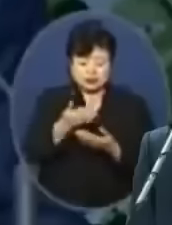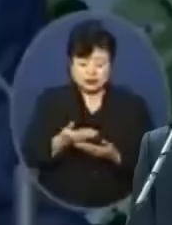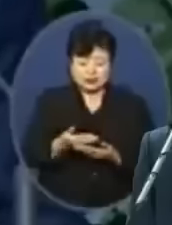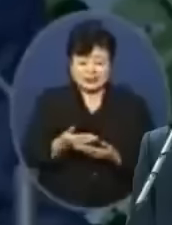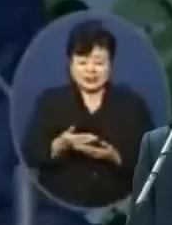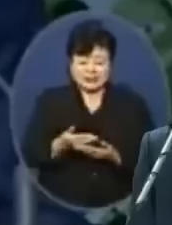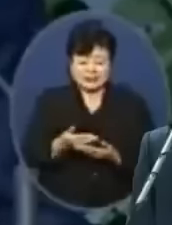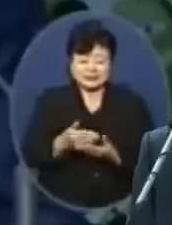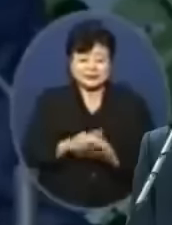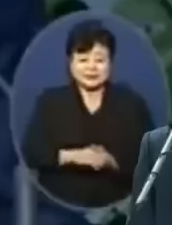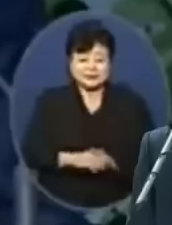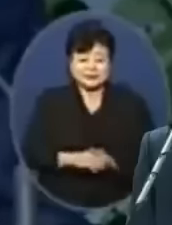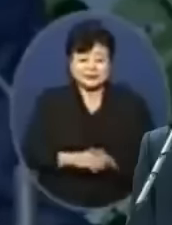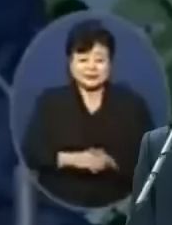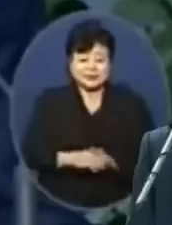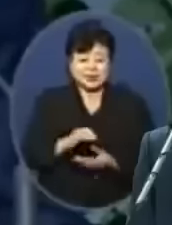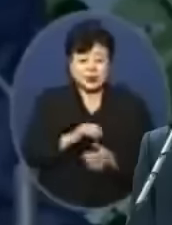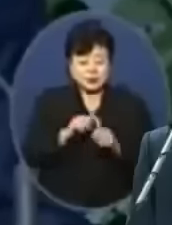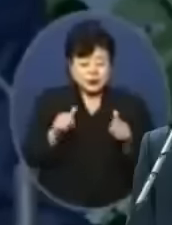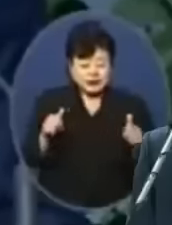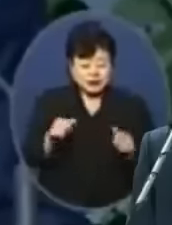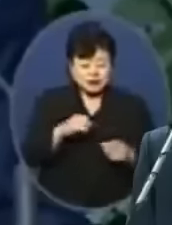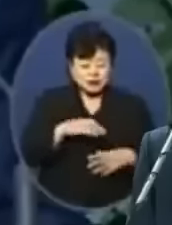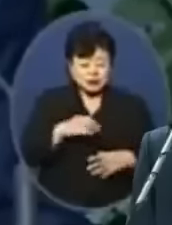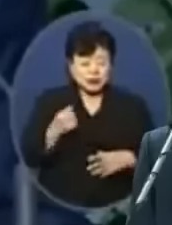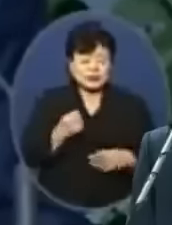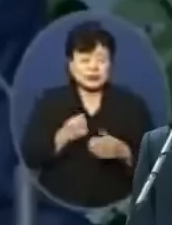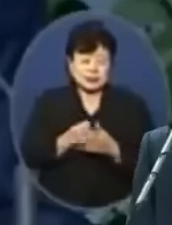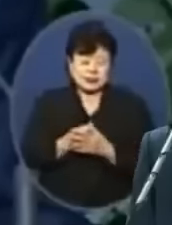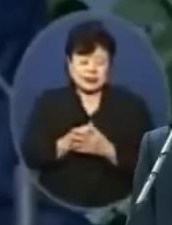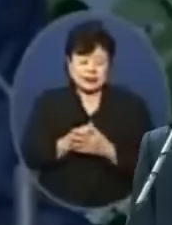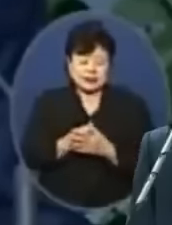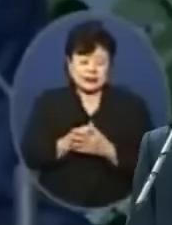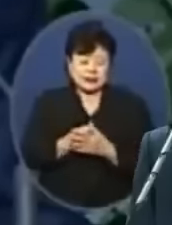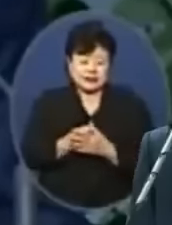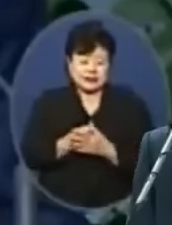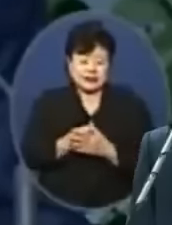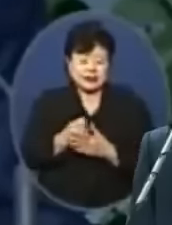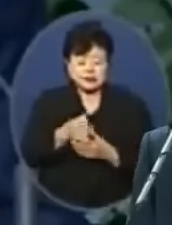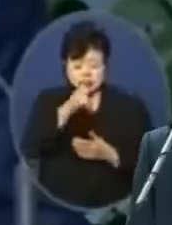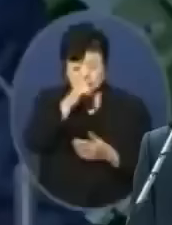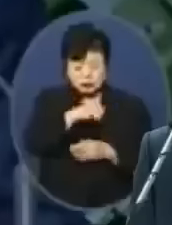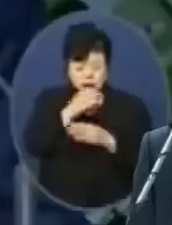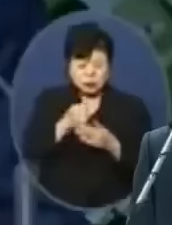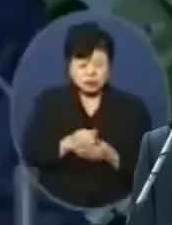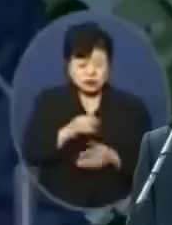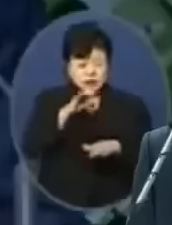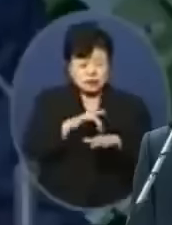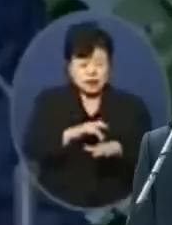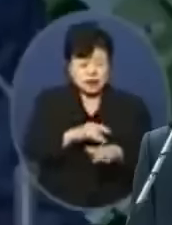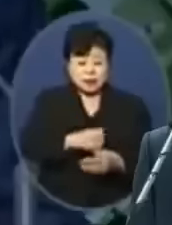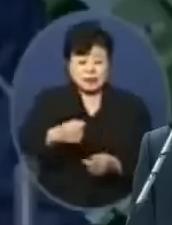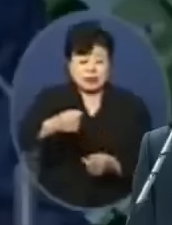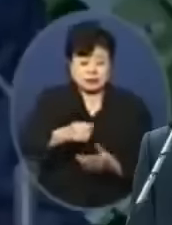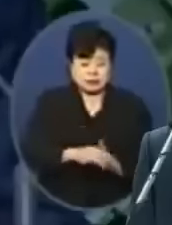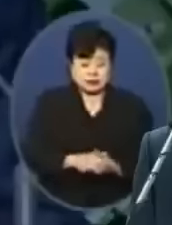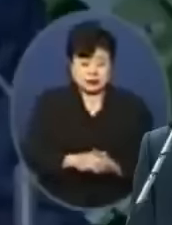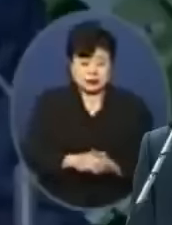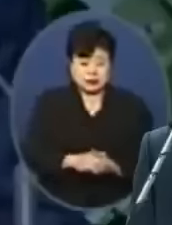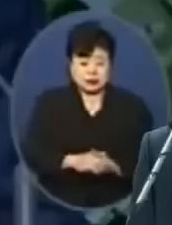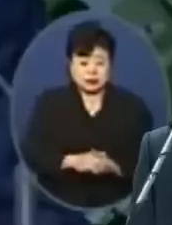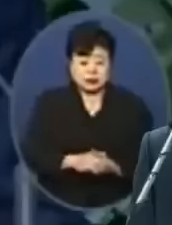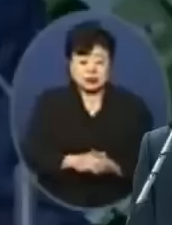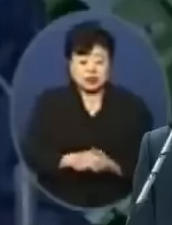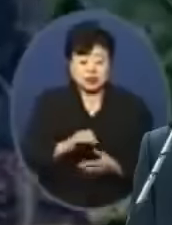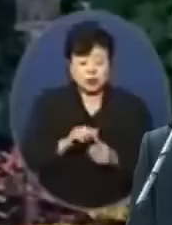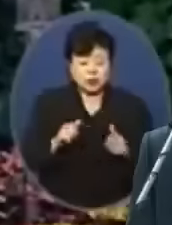것입니다. 욥기에 보면 욥이 두려움을 가졌으므로 그가 가지고 있던 모든 것을 마귀에게 다 빼앗겼습니다. 우스 땅의